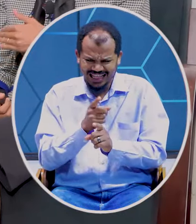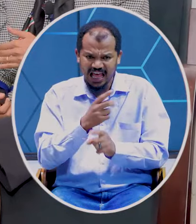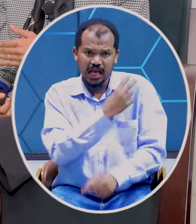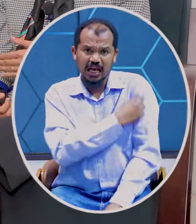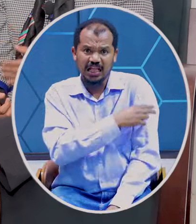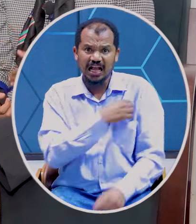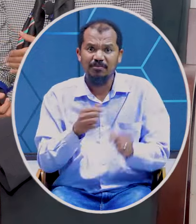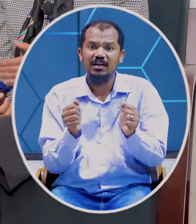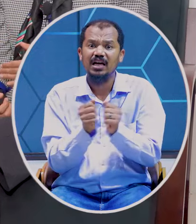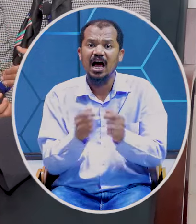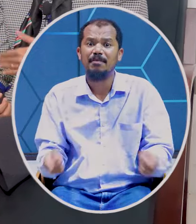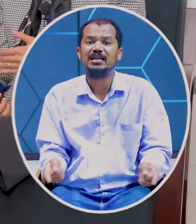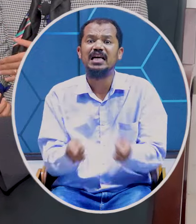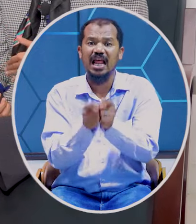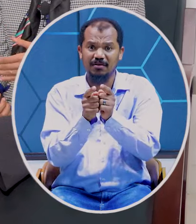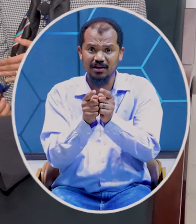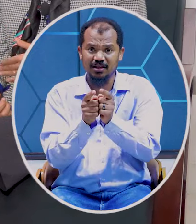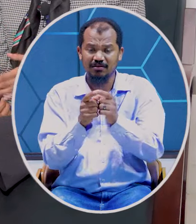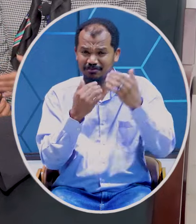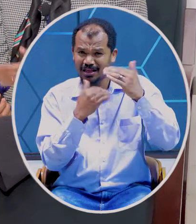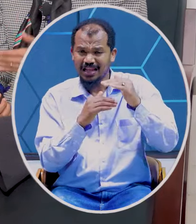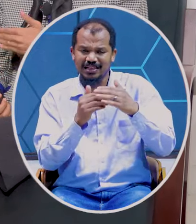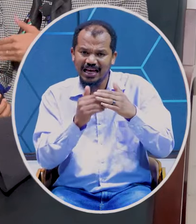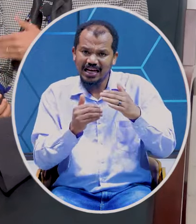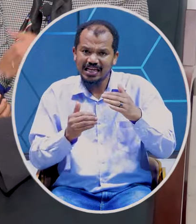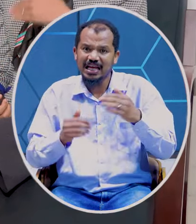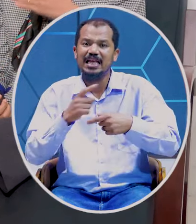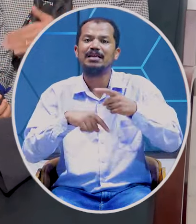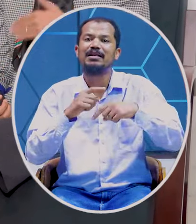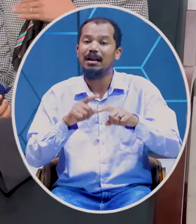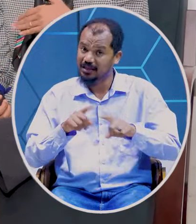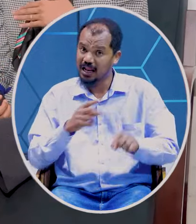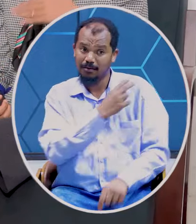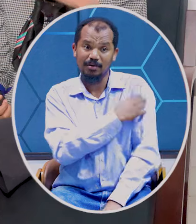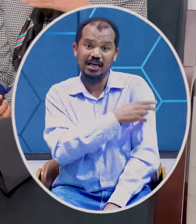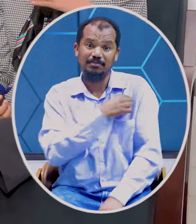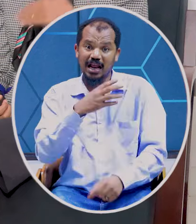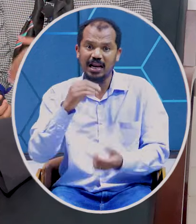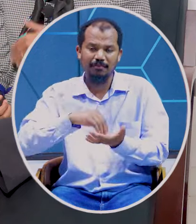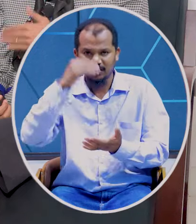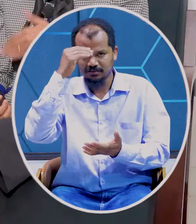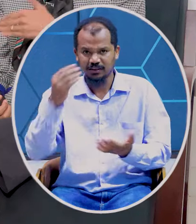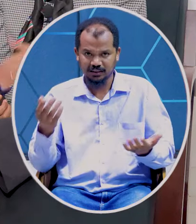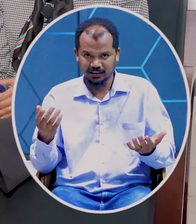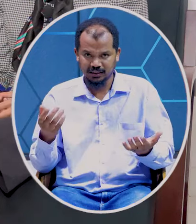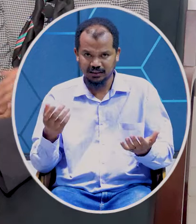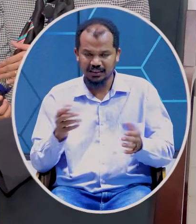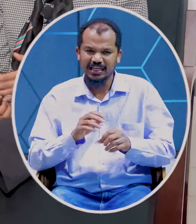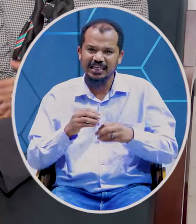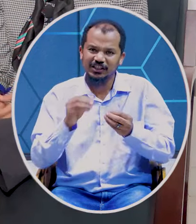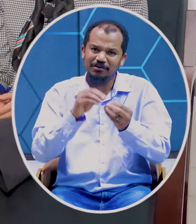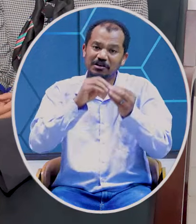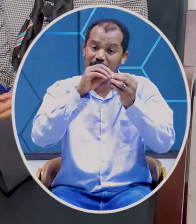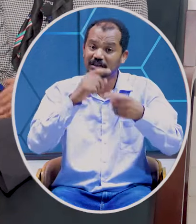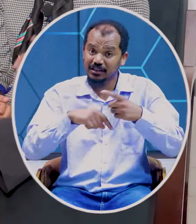ቀጥታ ከታካሚ ጋር የምንገናኝበት መጠን እየቀነሰ ይመጣል። በተለይ በሕክምና እና በትምህርት ኃላፊነት